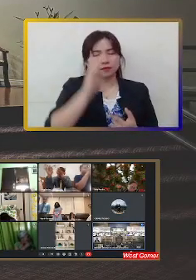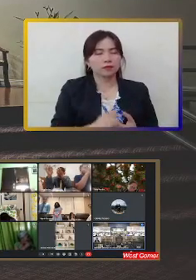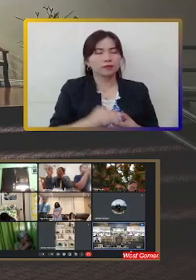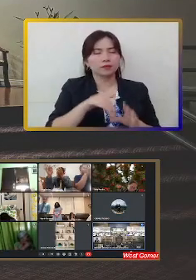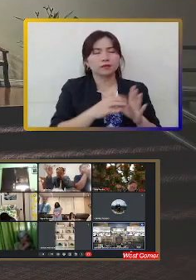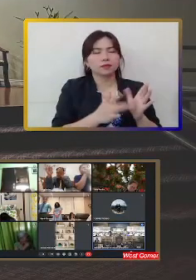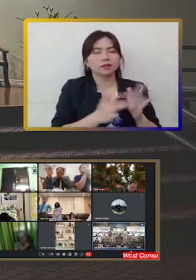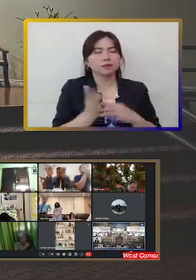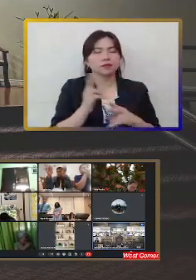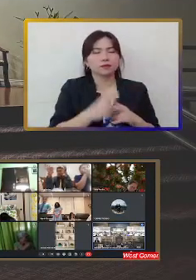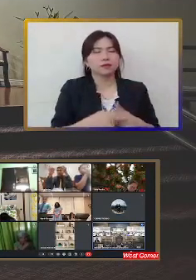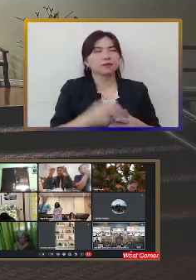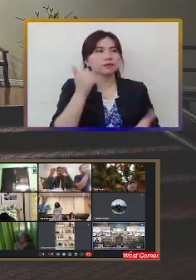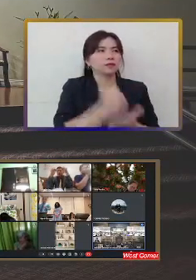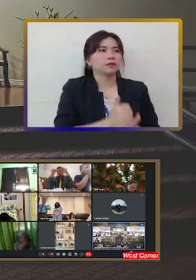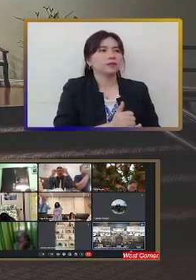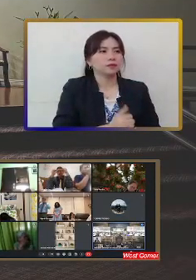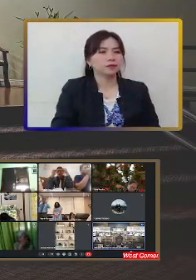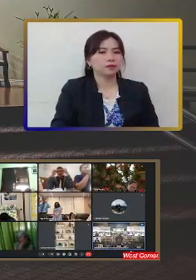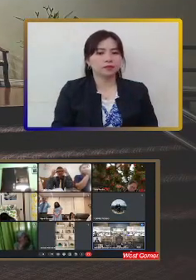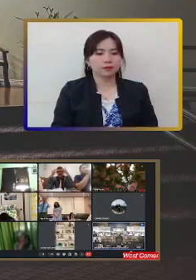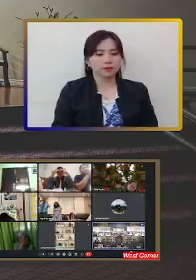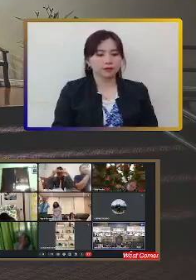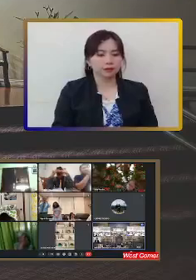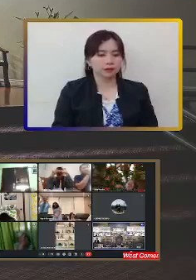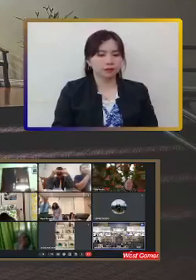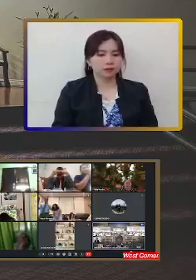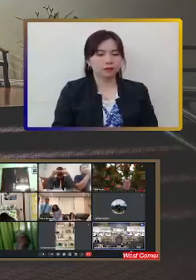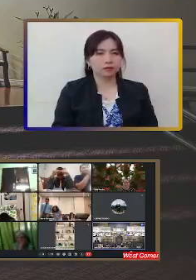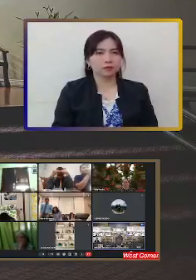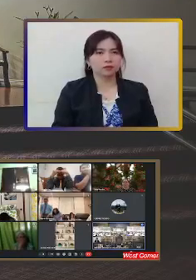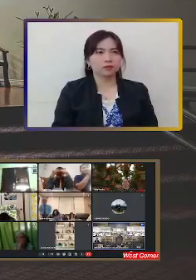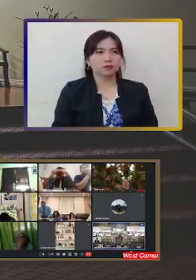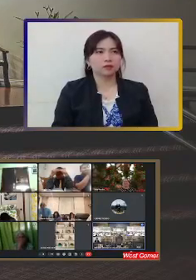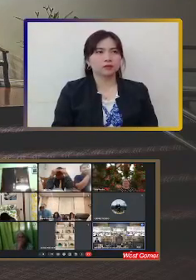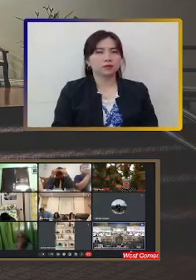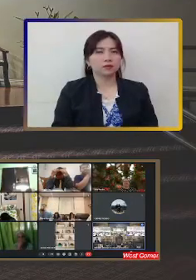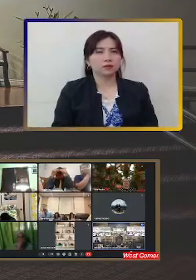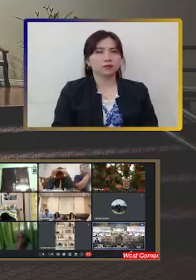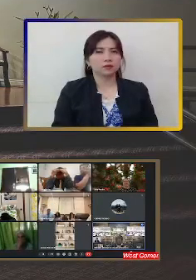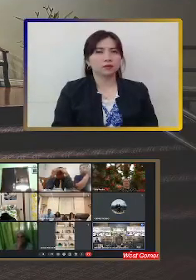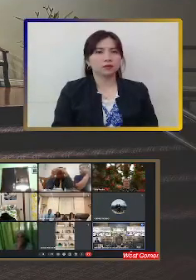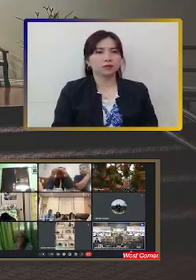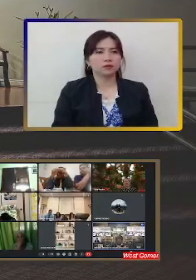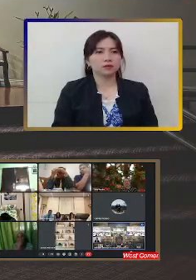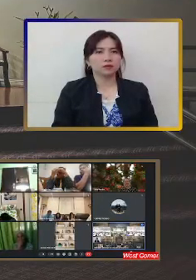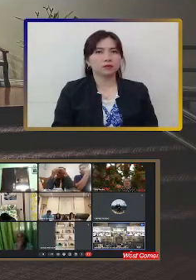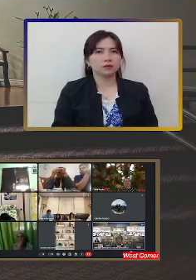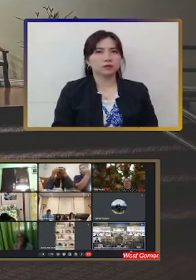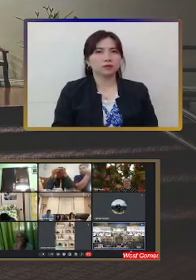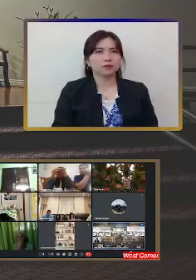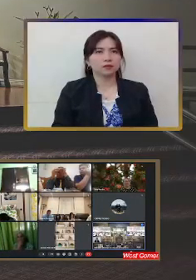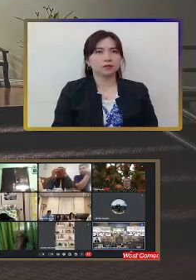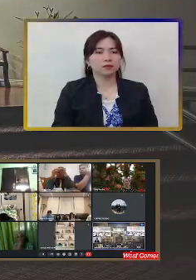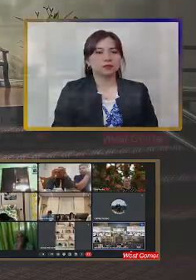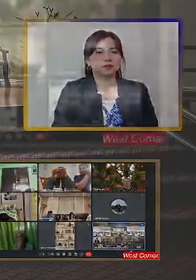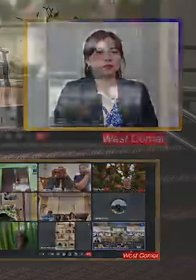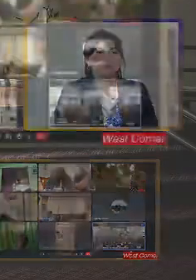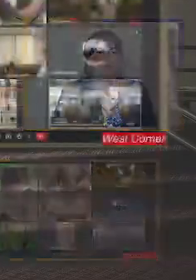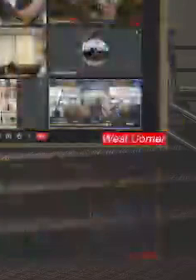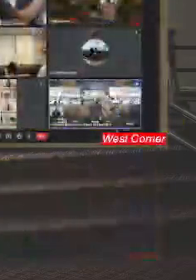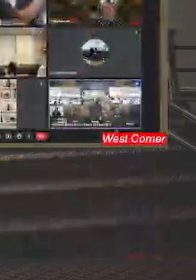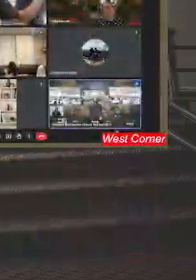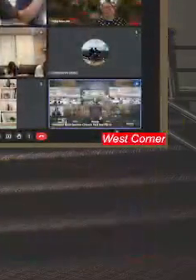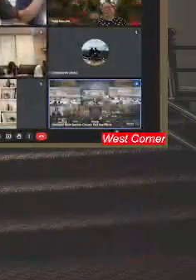name I pray Amen while the Holy Spirit speak into your hearts that message Let's make business with God